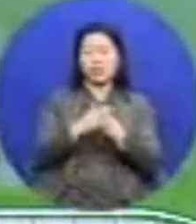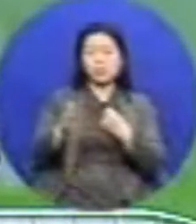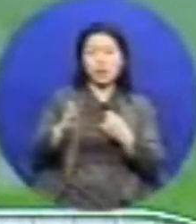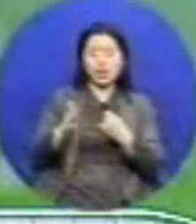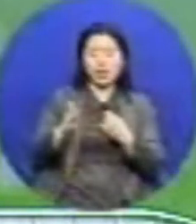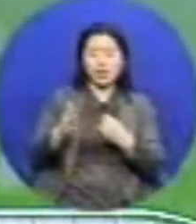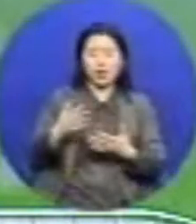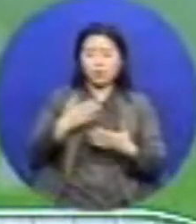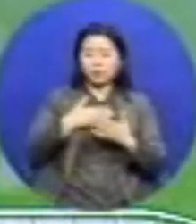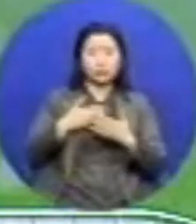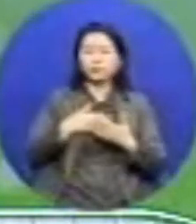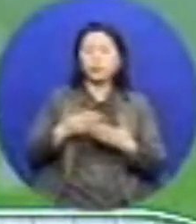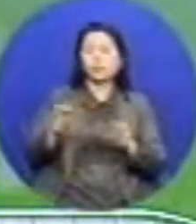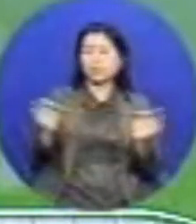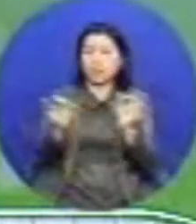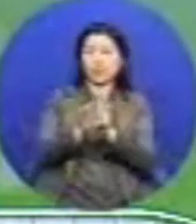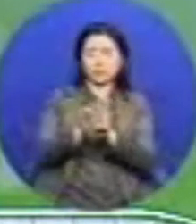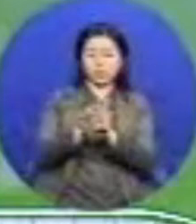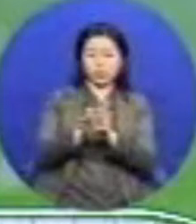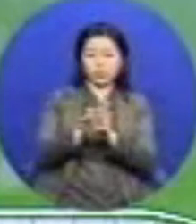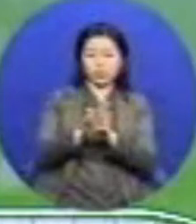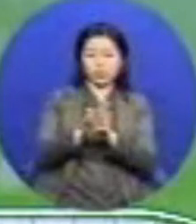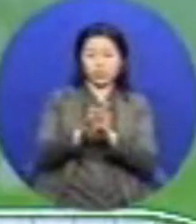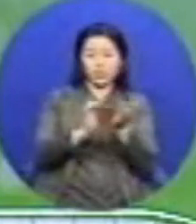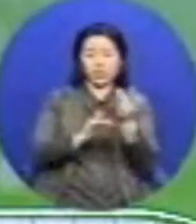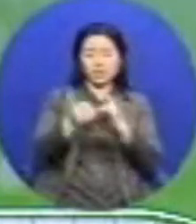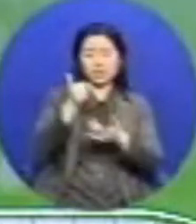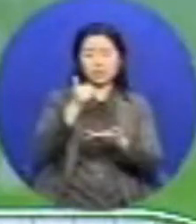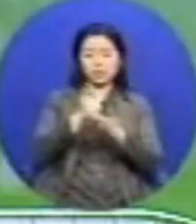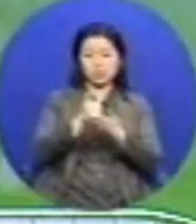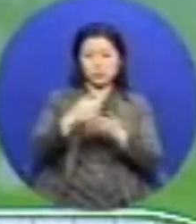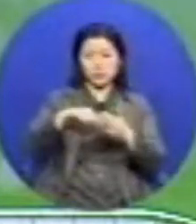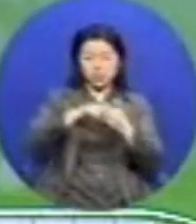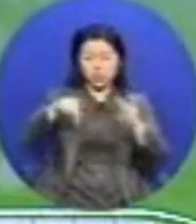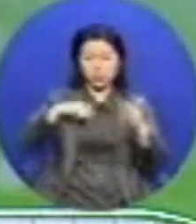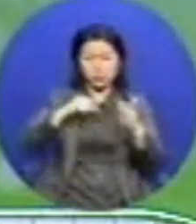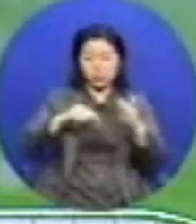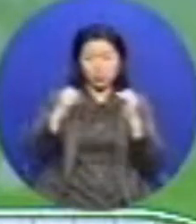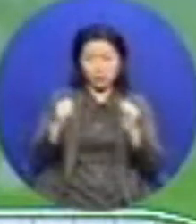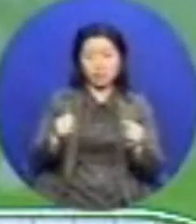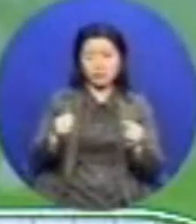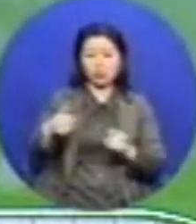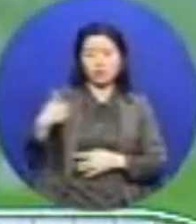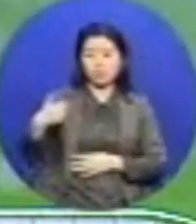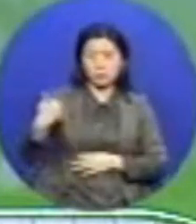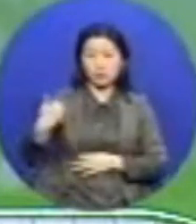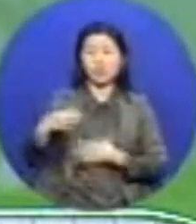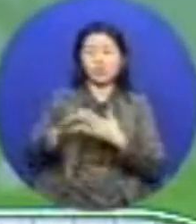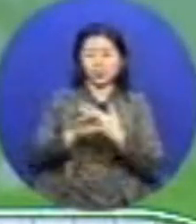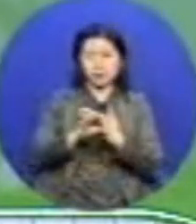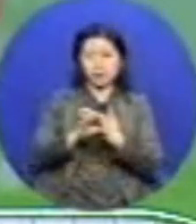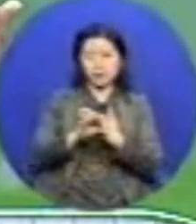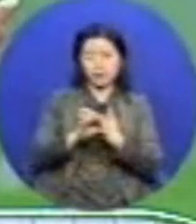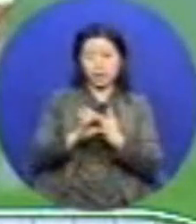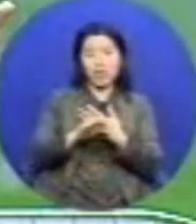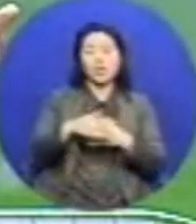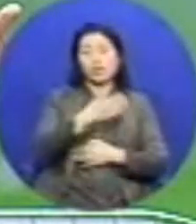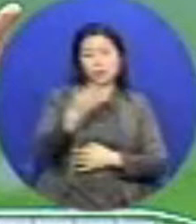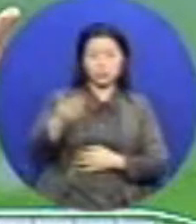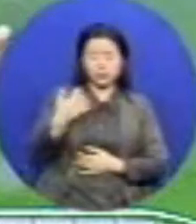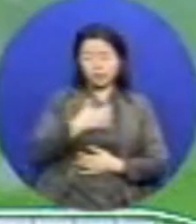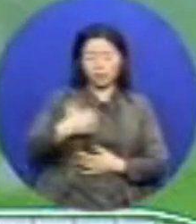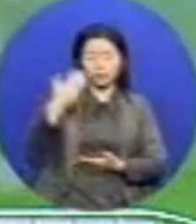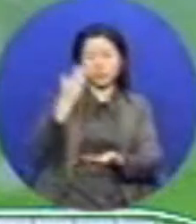여러분들 중에도 예수님이 내 안에 게시글 난 모르겠다 그러신 분들 계시면 걱정하지 마세요